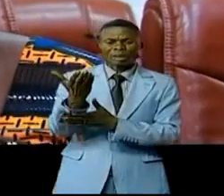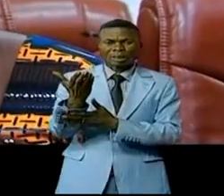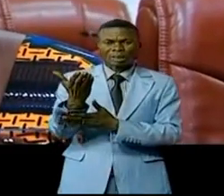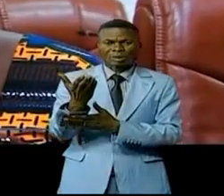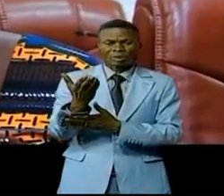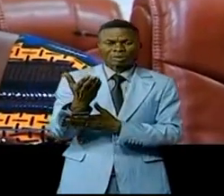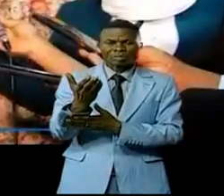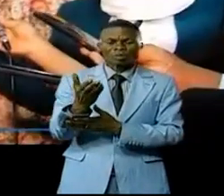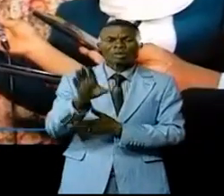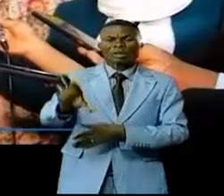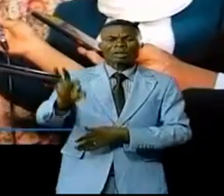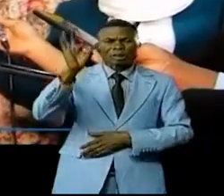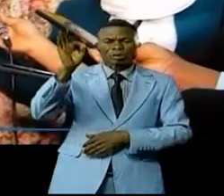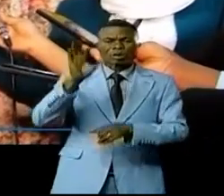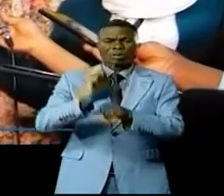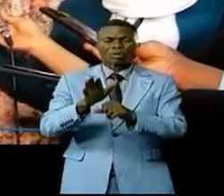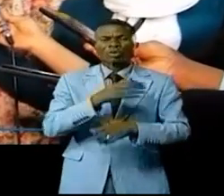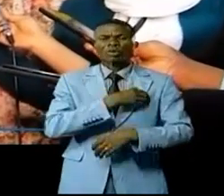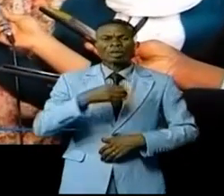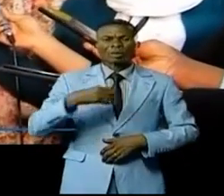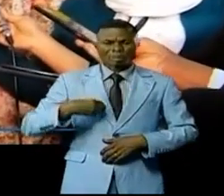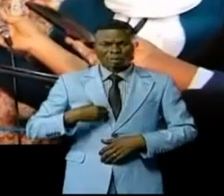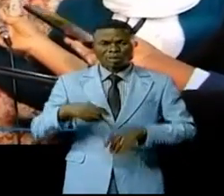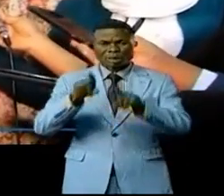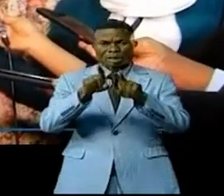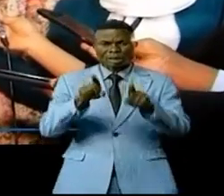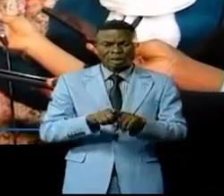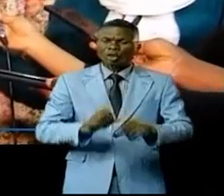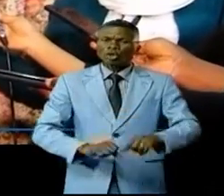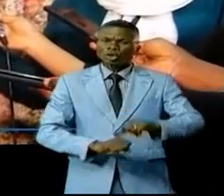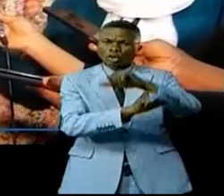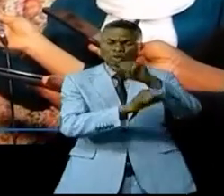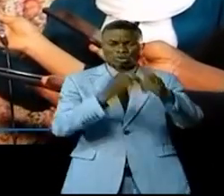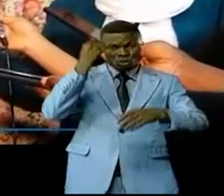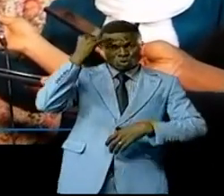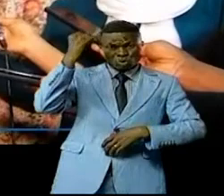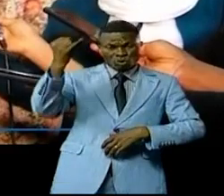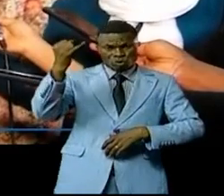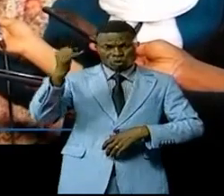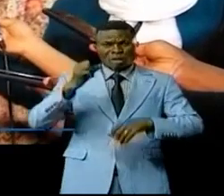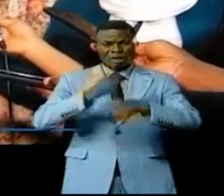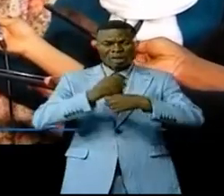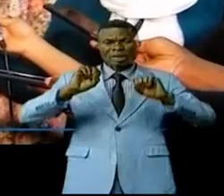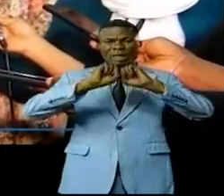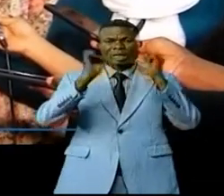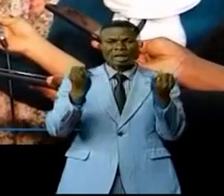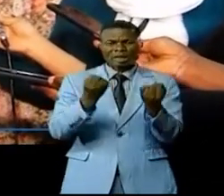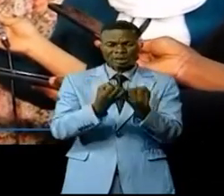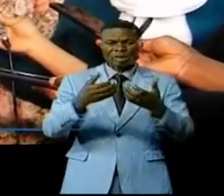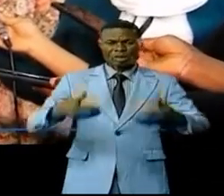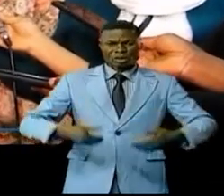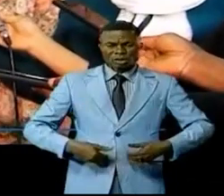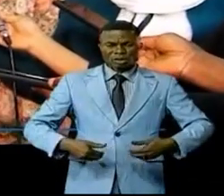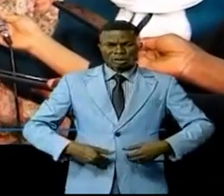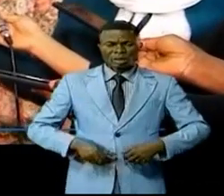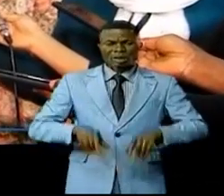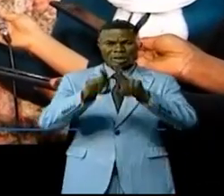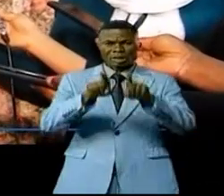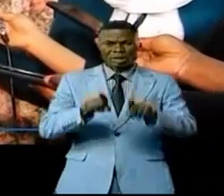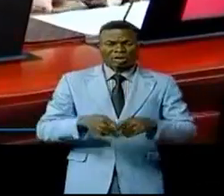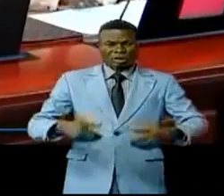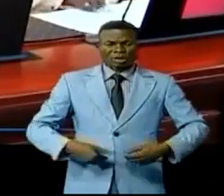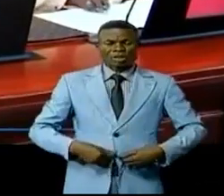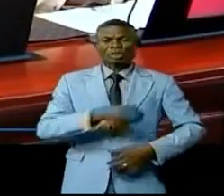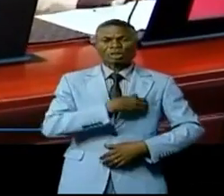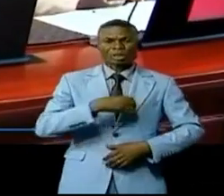des nominations de plus de femmes, mais aussi l'accompagnement des initiatives entrepreneuriales de jeunes, et plus particulièrement des jeunes